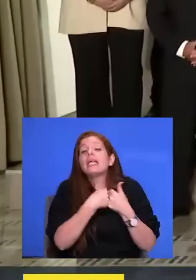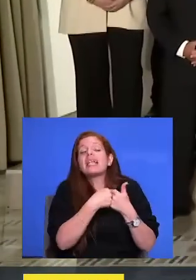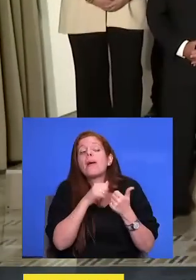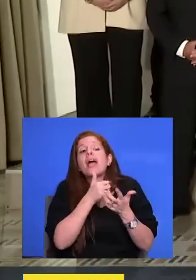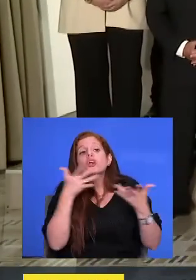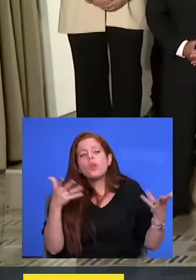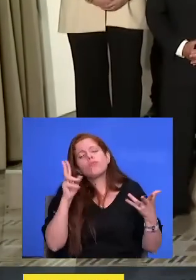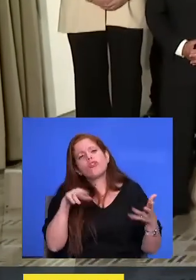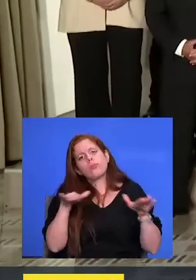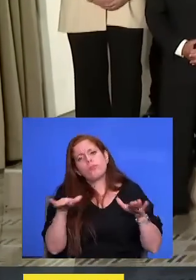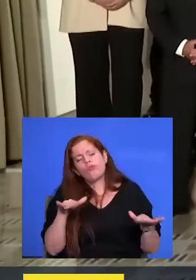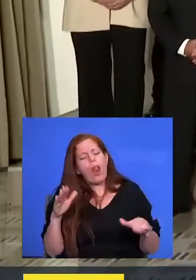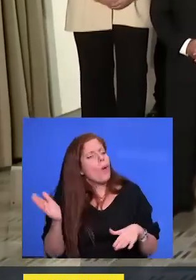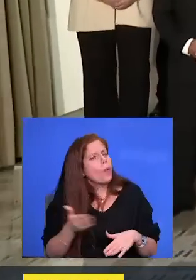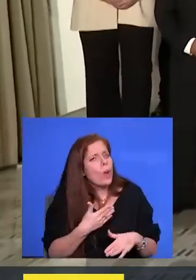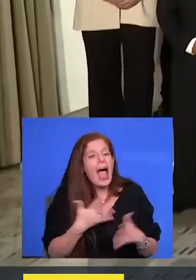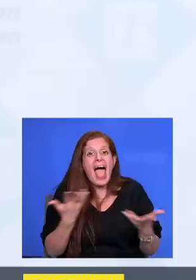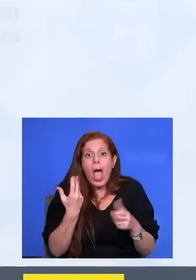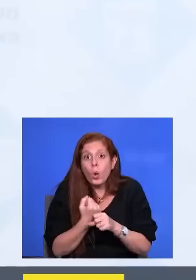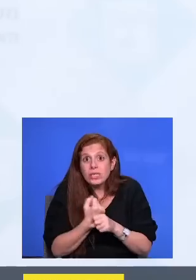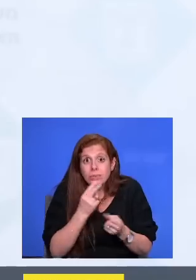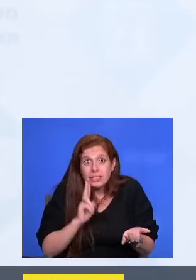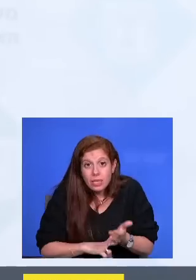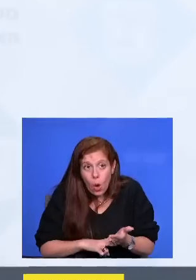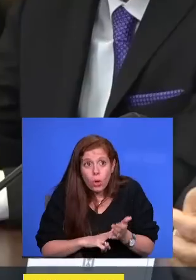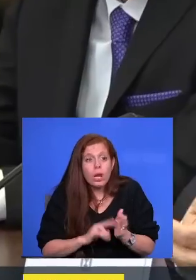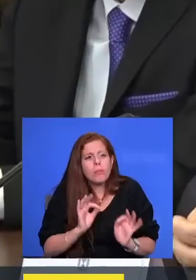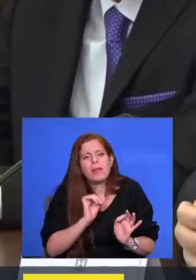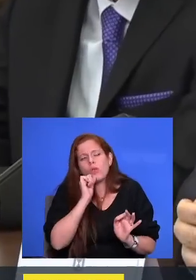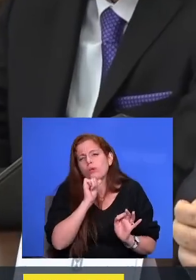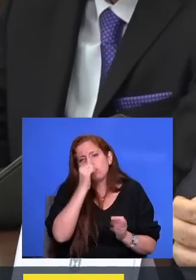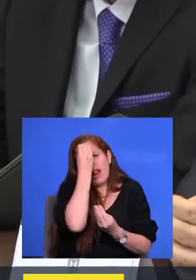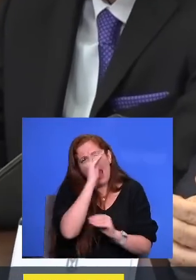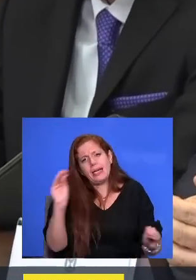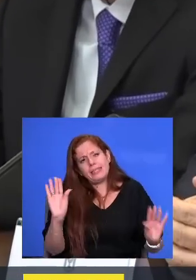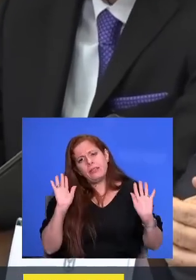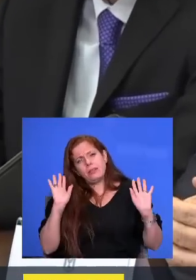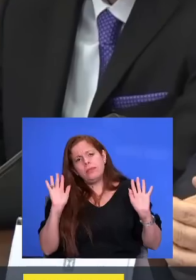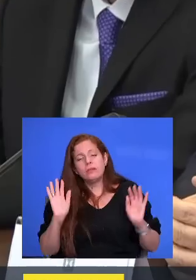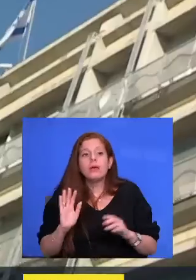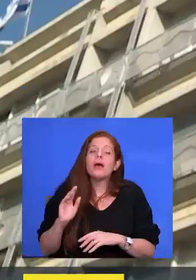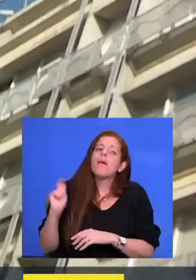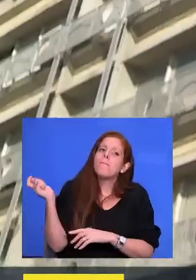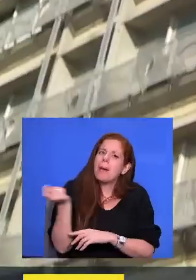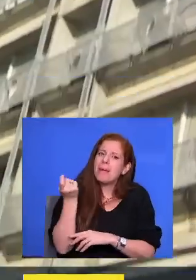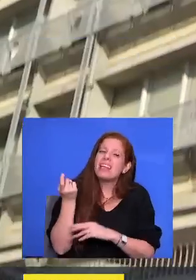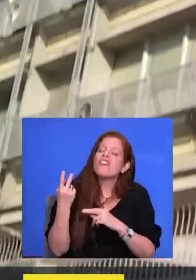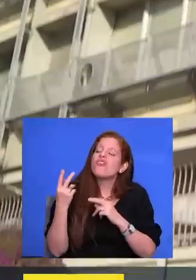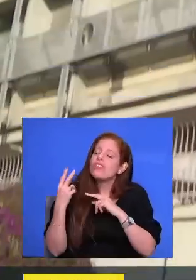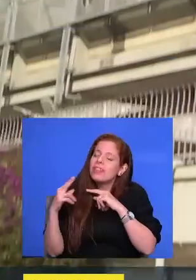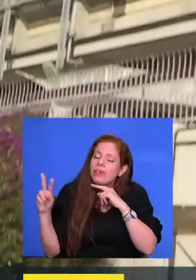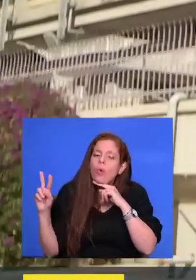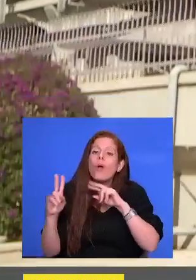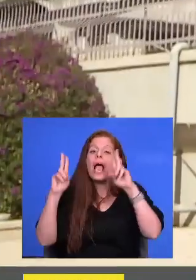בפני הממשלה כולה. איך עושים את זה נכון? אני באמת לא רוצה לצאת בהכרזות. בקמפיין הבחירות אמנם הבטיחו להקפיא את ההתייקרויות